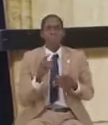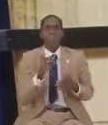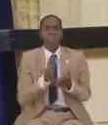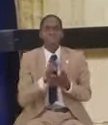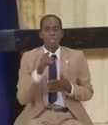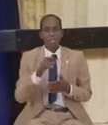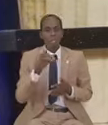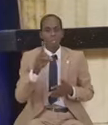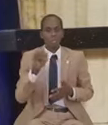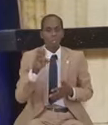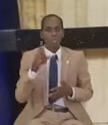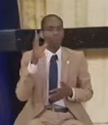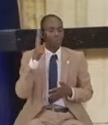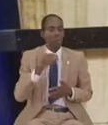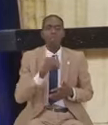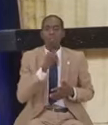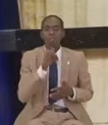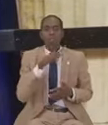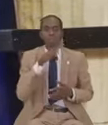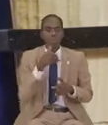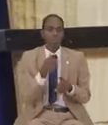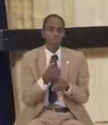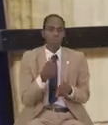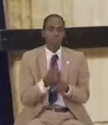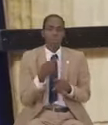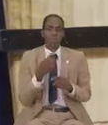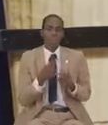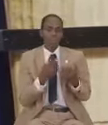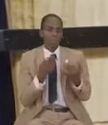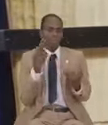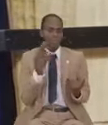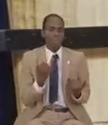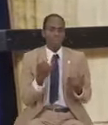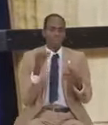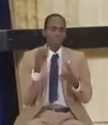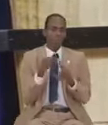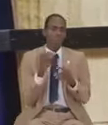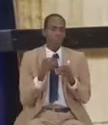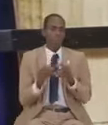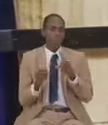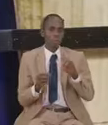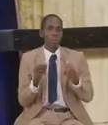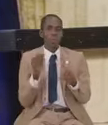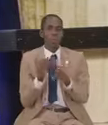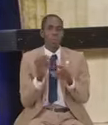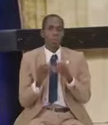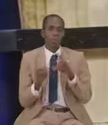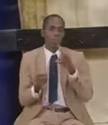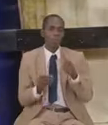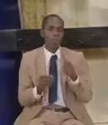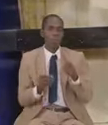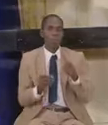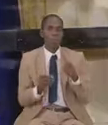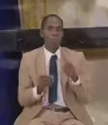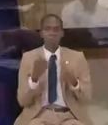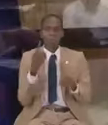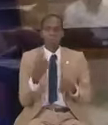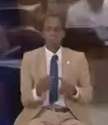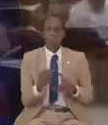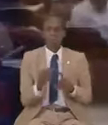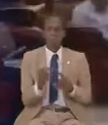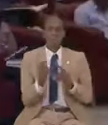de conviction avec la pureté de libérer alors au premier point le premier point nous avons la captivité et